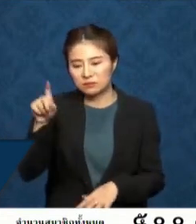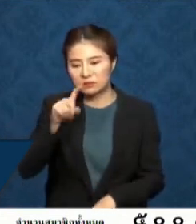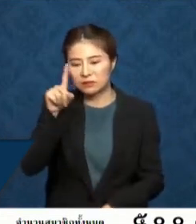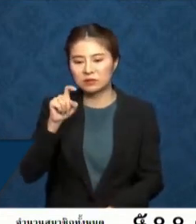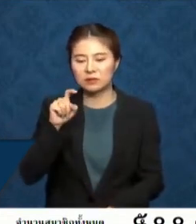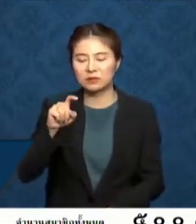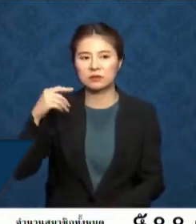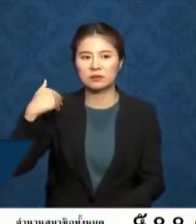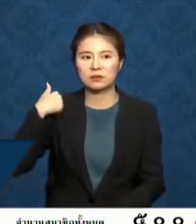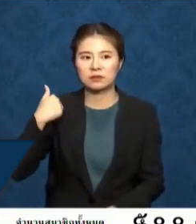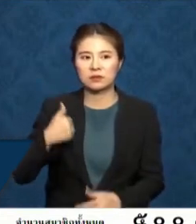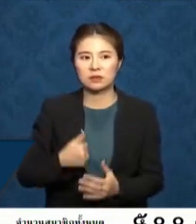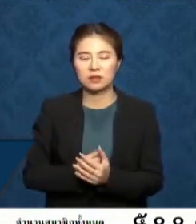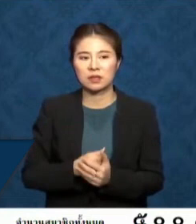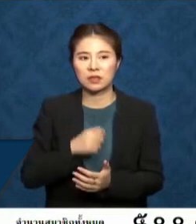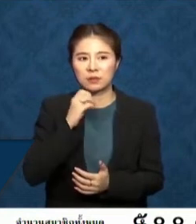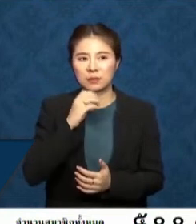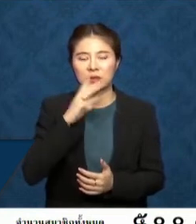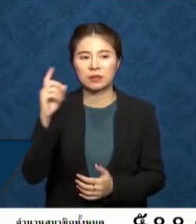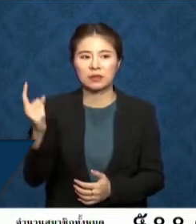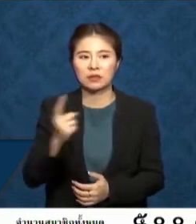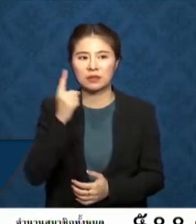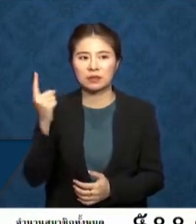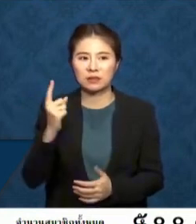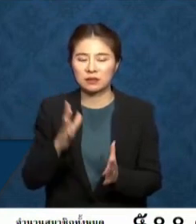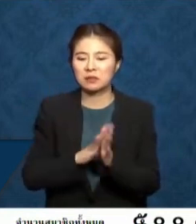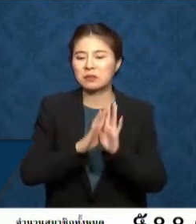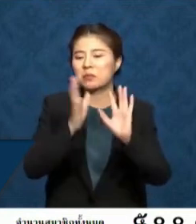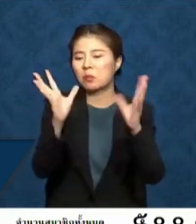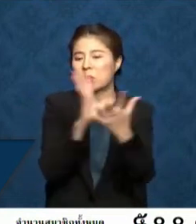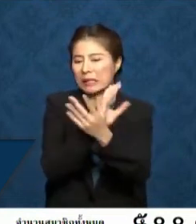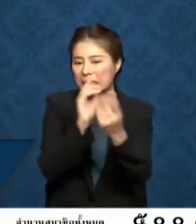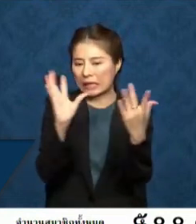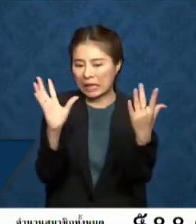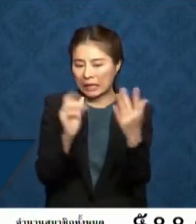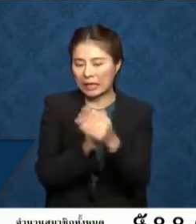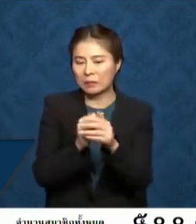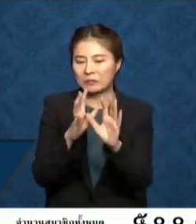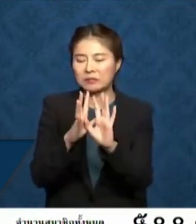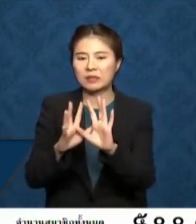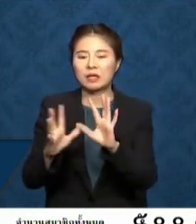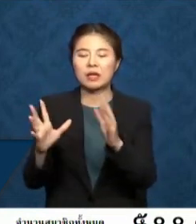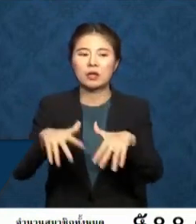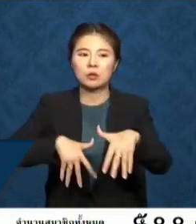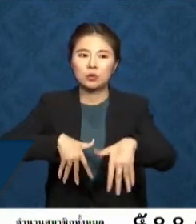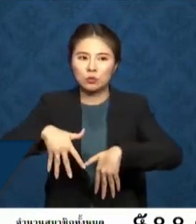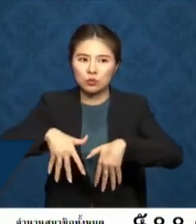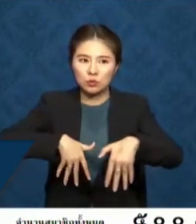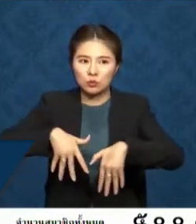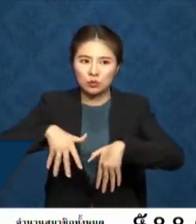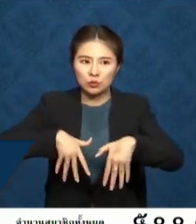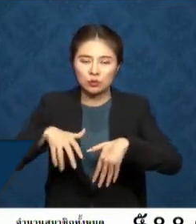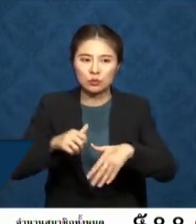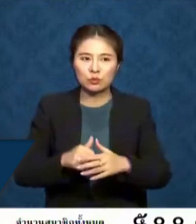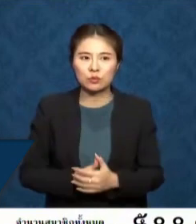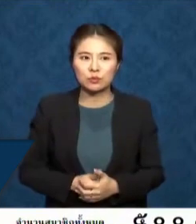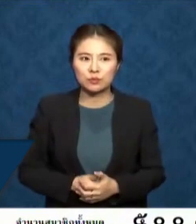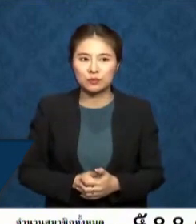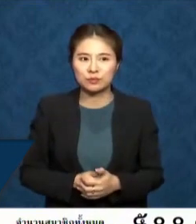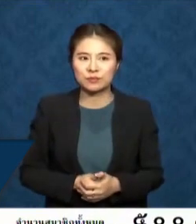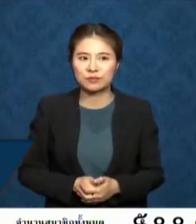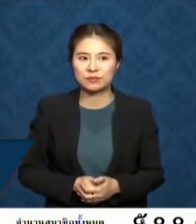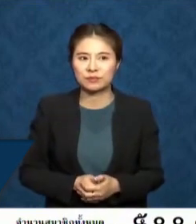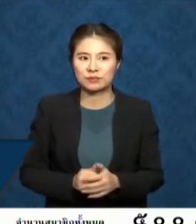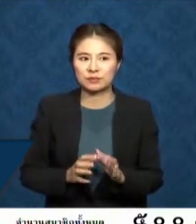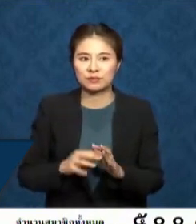ยิ่งเพราะอะไรเนี่ยท่องเที่ยวต้องใส่เชิงสร้างสรรค์วัฒนธรรมชุมชนมาก่อนดีนะไม่ใส่ว่าซอฟต์พาวเวอร์มาด้